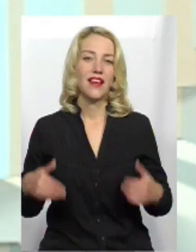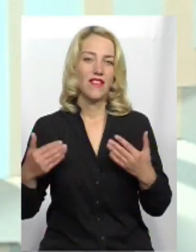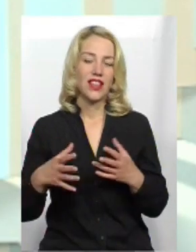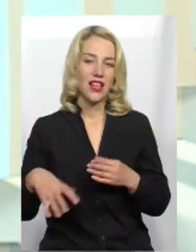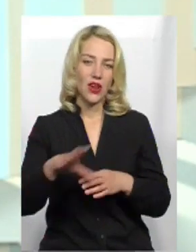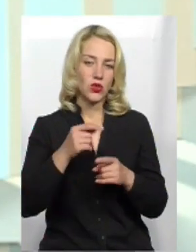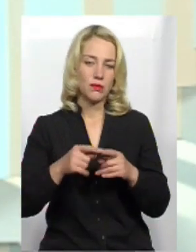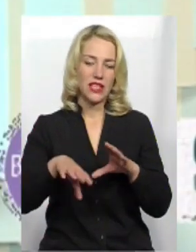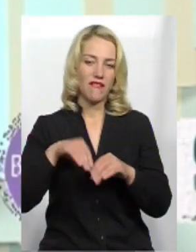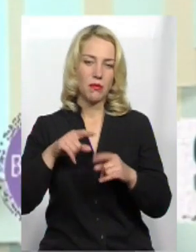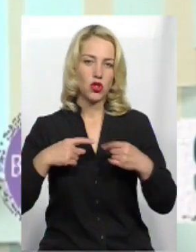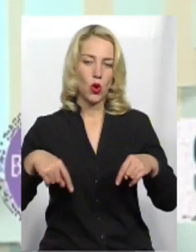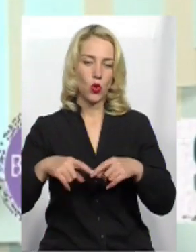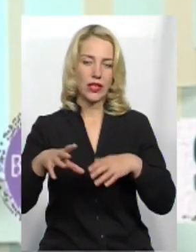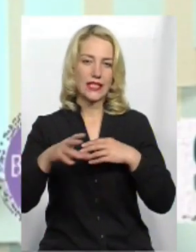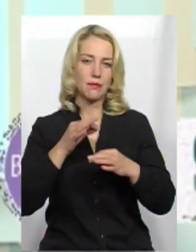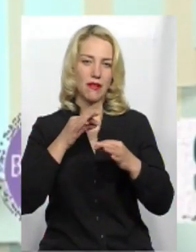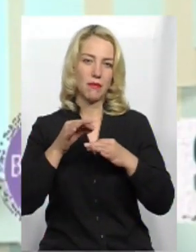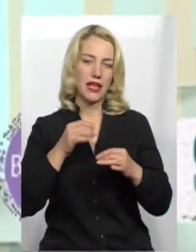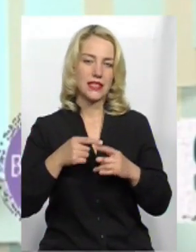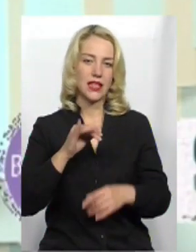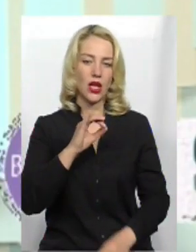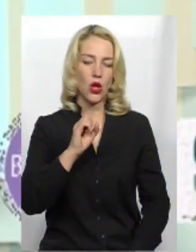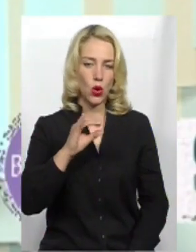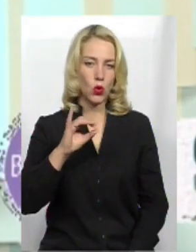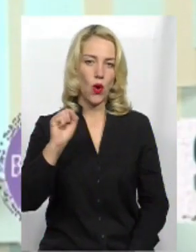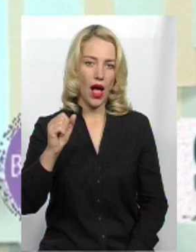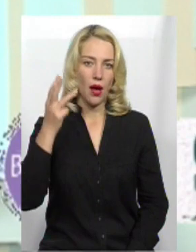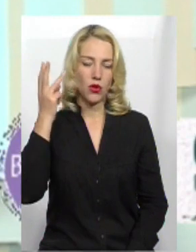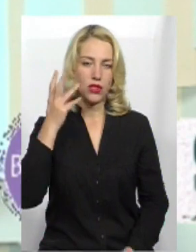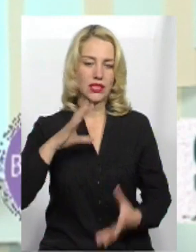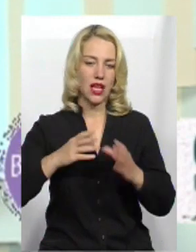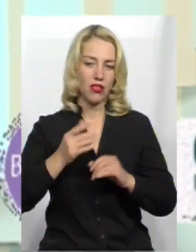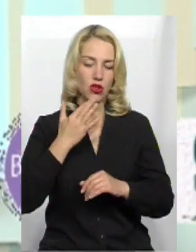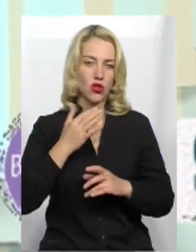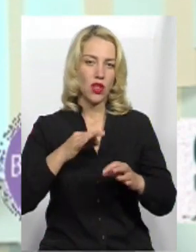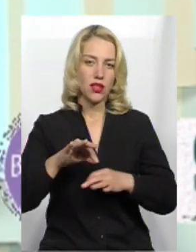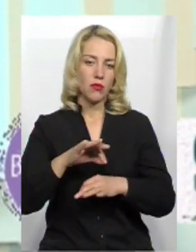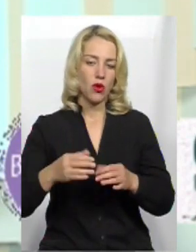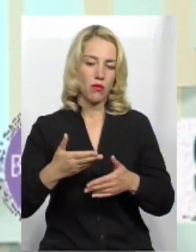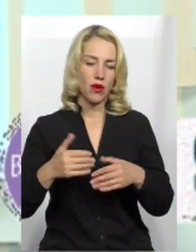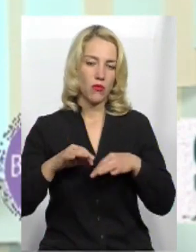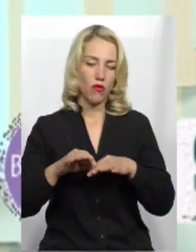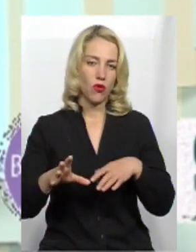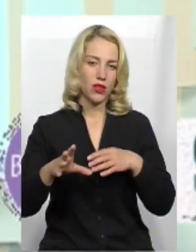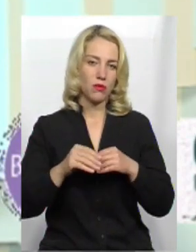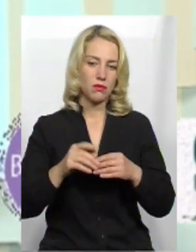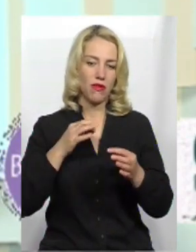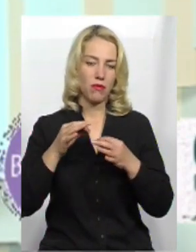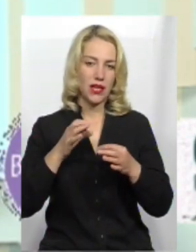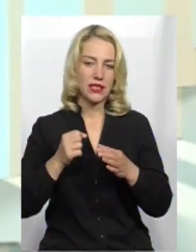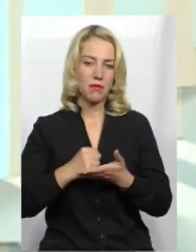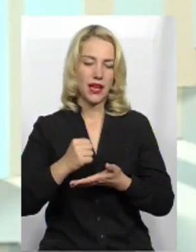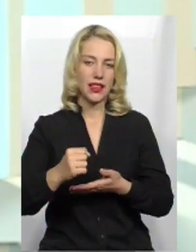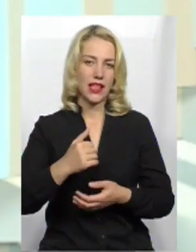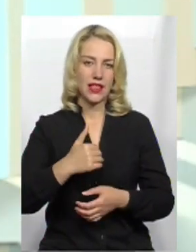Вітання всім. Це виборчий округ «Співбесіда» на ЮА «Поділля» – загальнонаціональний проект. Ми проводимо публічні співбесіди із претендентами